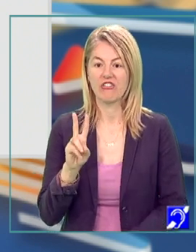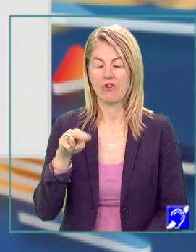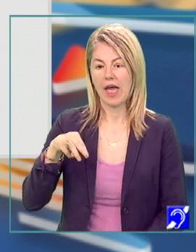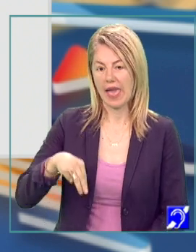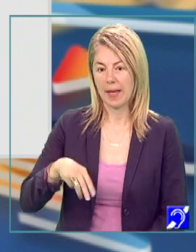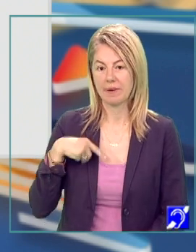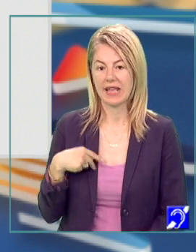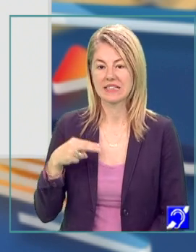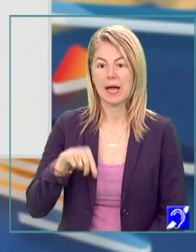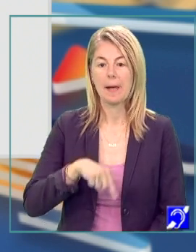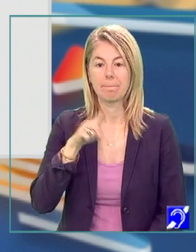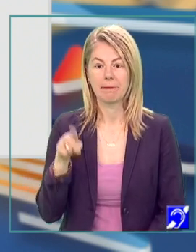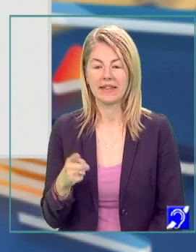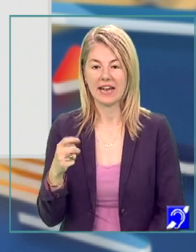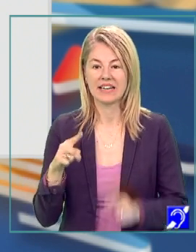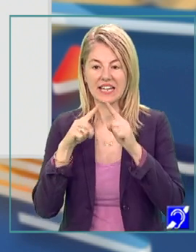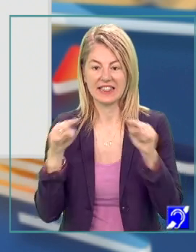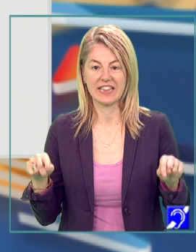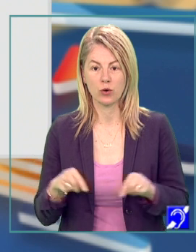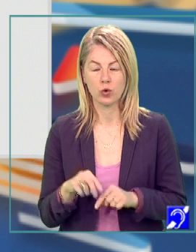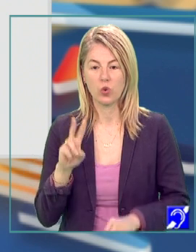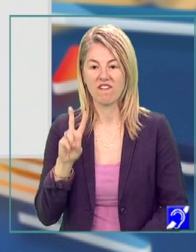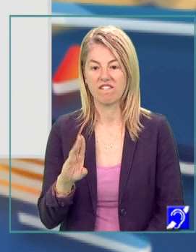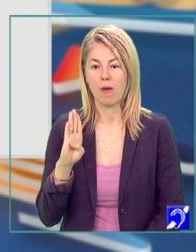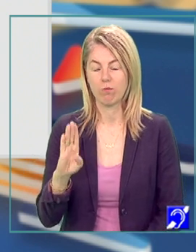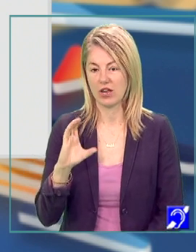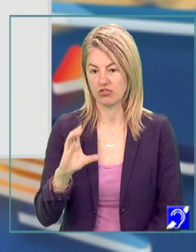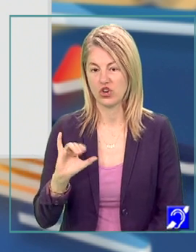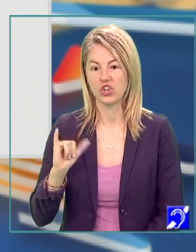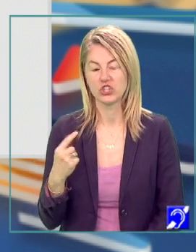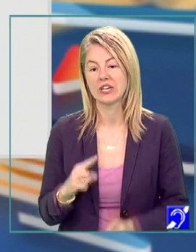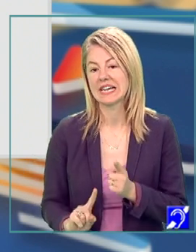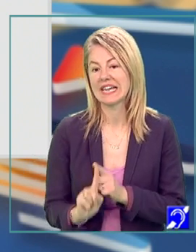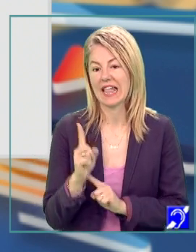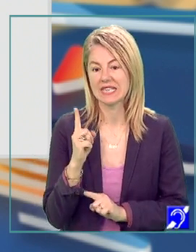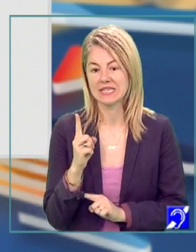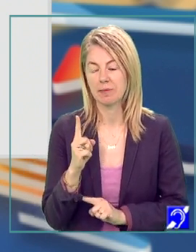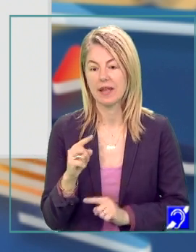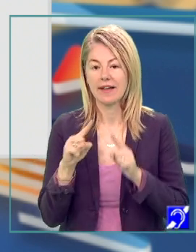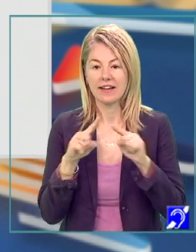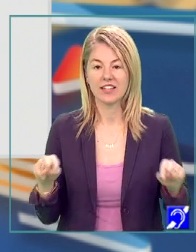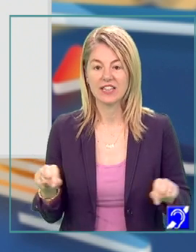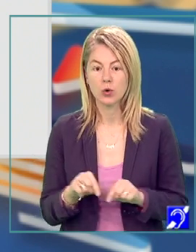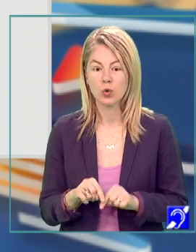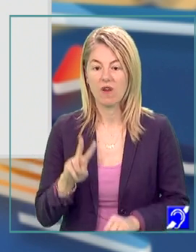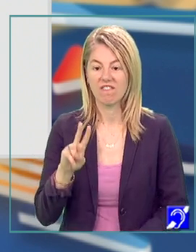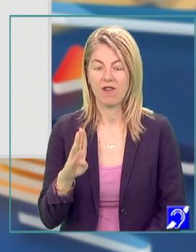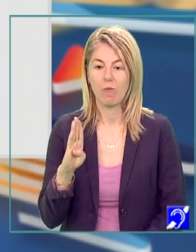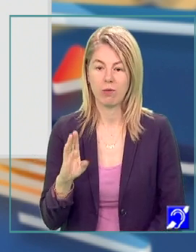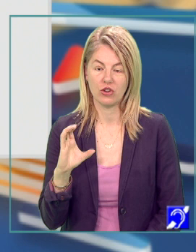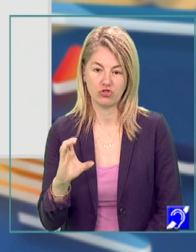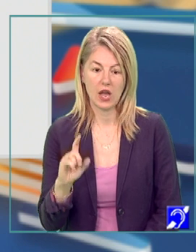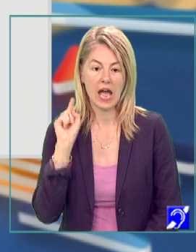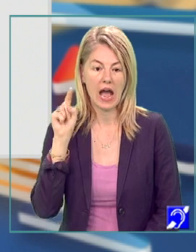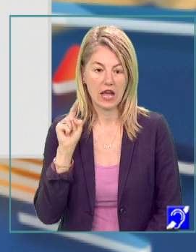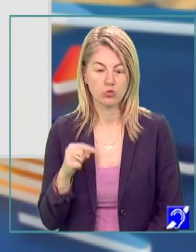este mediană în triunghiul isoscel VBC, dar este și înălțime în triunghiul isoscel VBC. Și